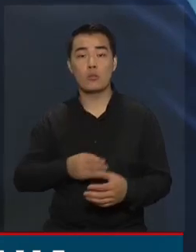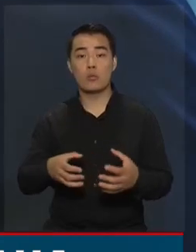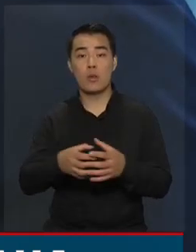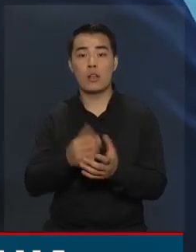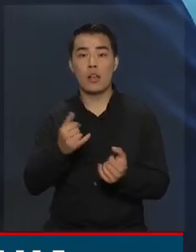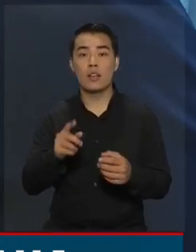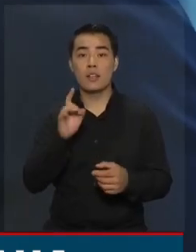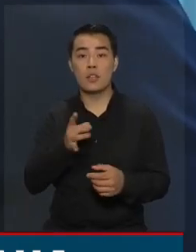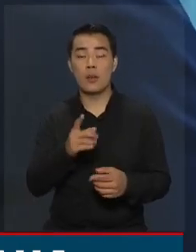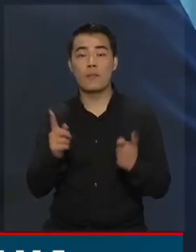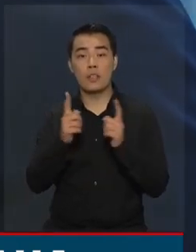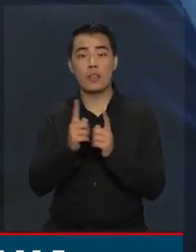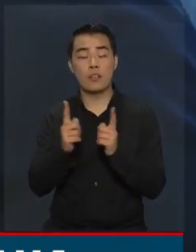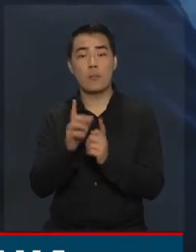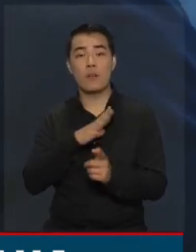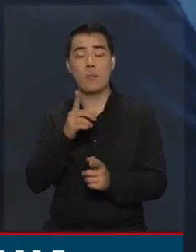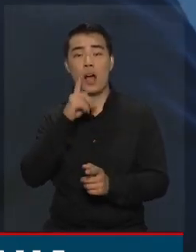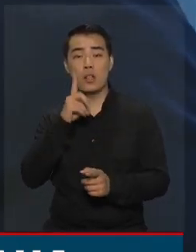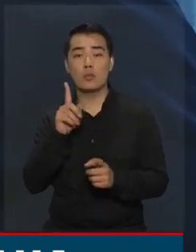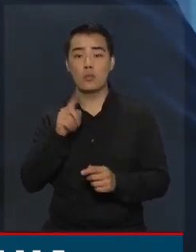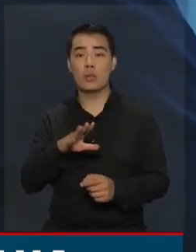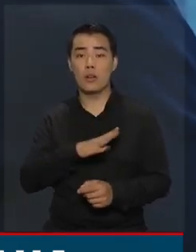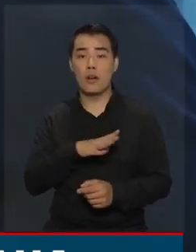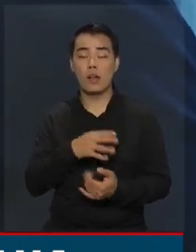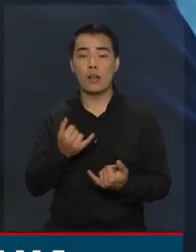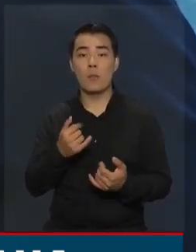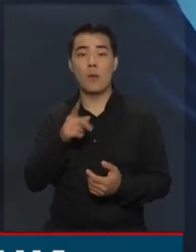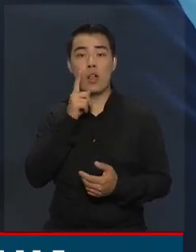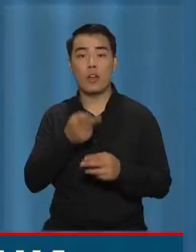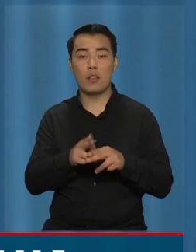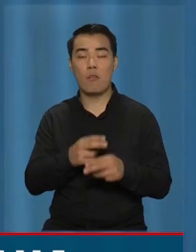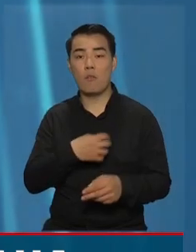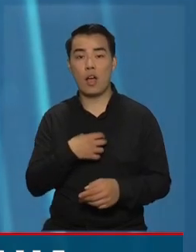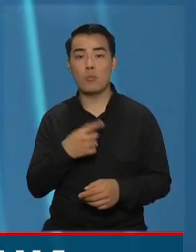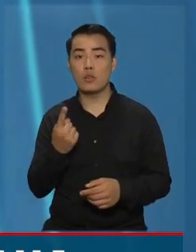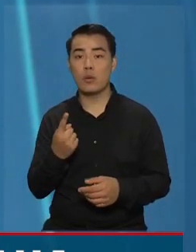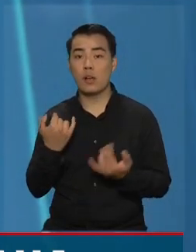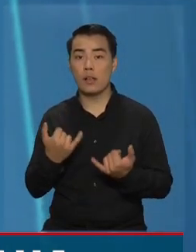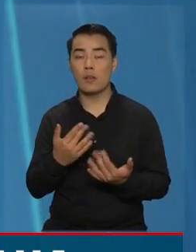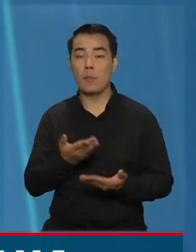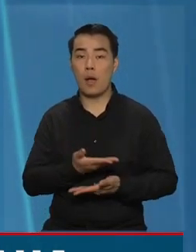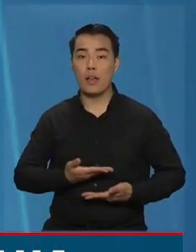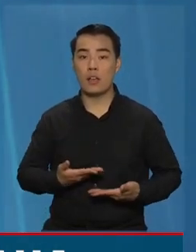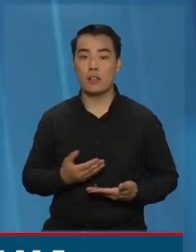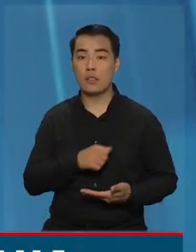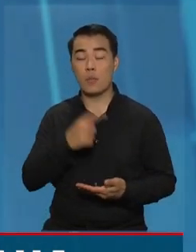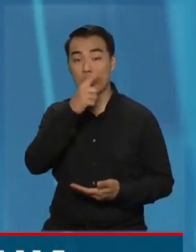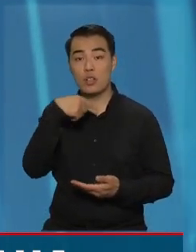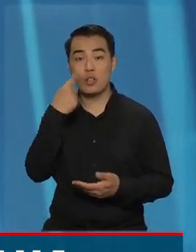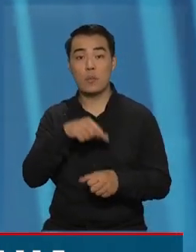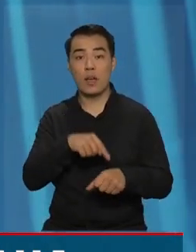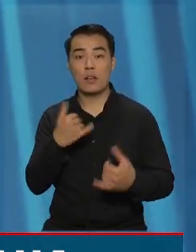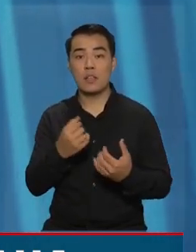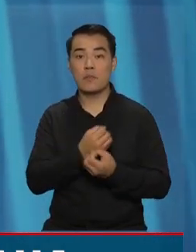регионах, встречаетесь с людьми, в том числе и с молодежью. Я думаю, для молодежи это особенно важно. Моя личная позиция – это еще один